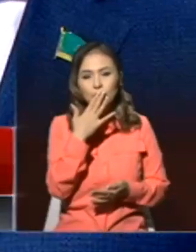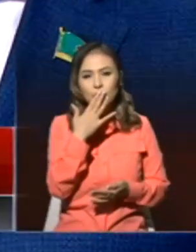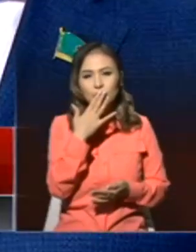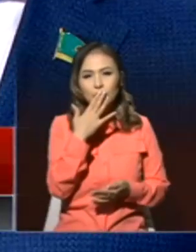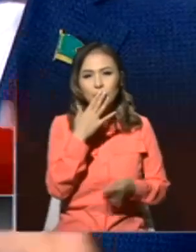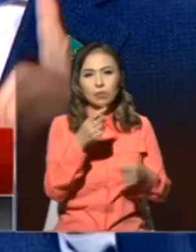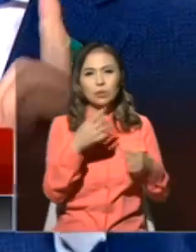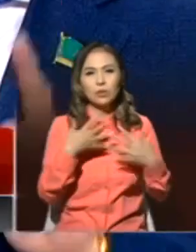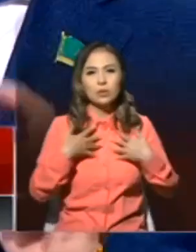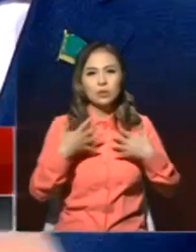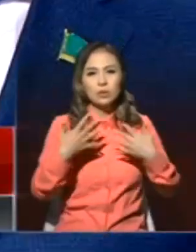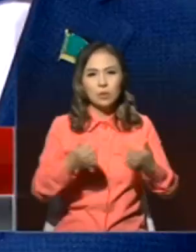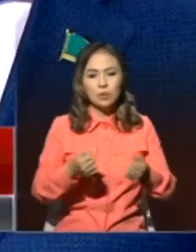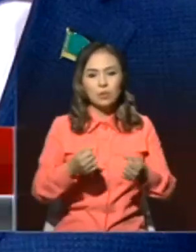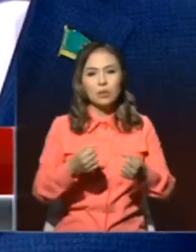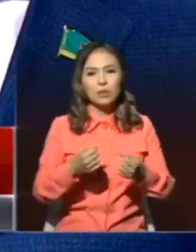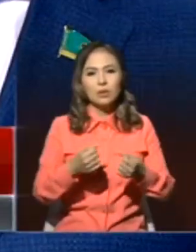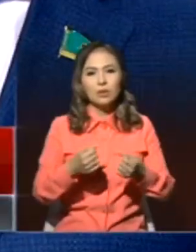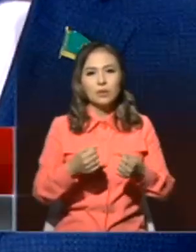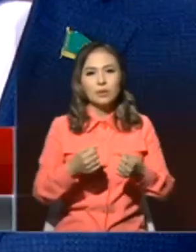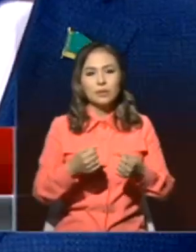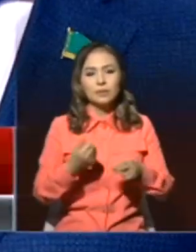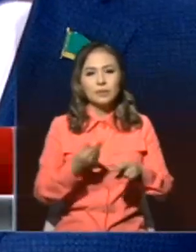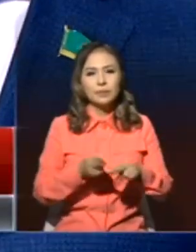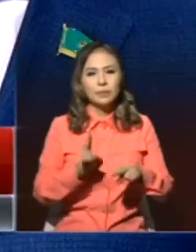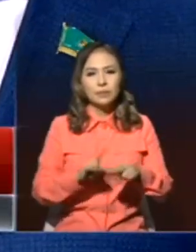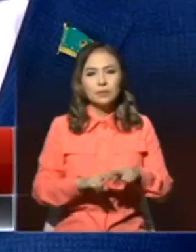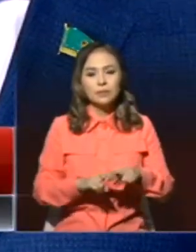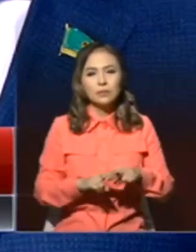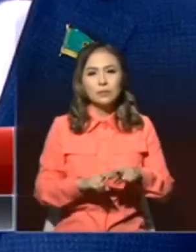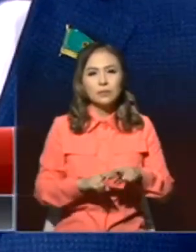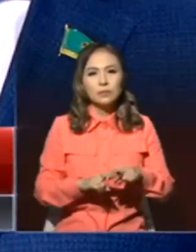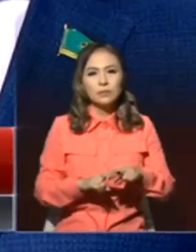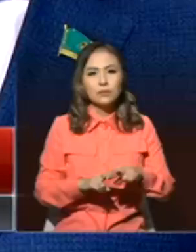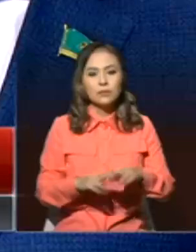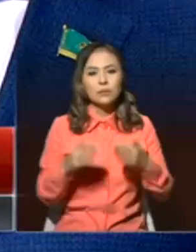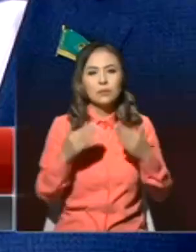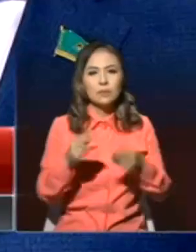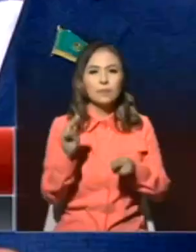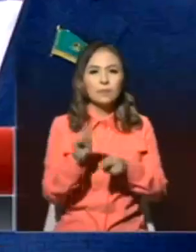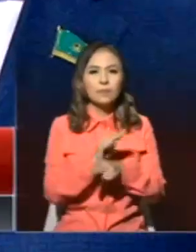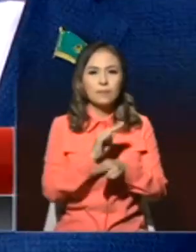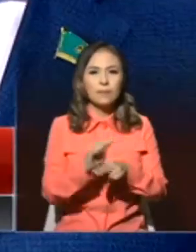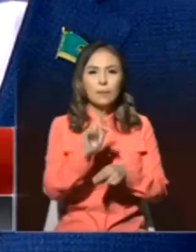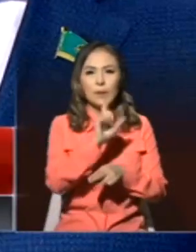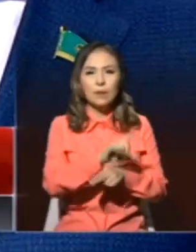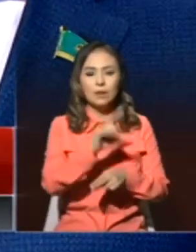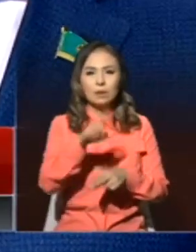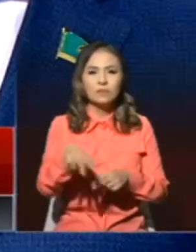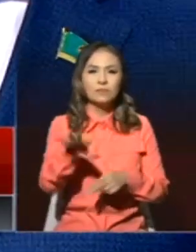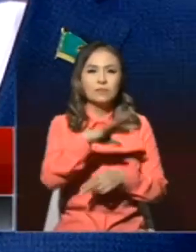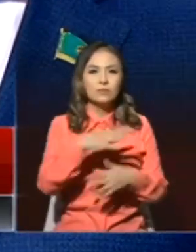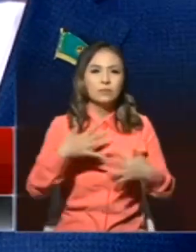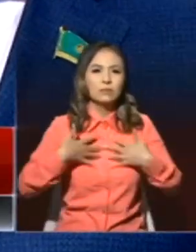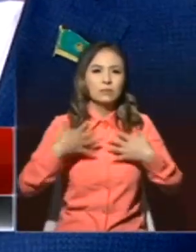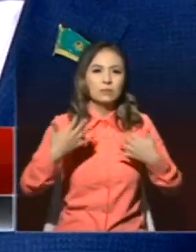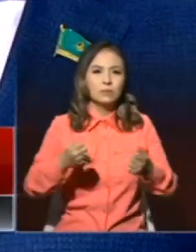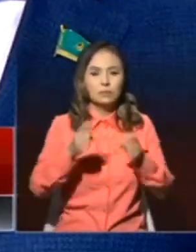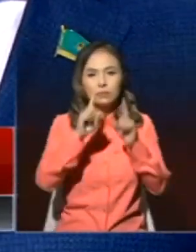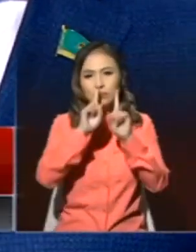ұлттың денсаулығы, рухани саулығы. Бұл жерде жаңағы ол емделген адамдардың барлығы сауығып